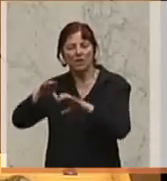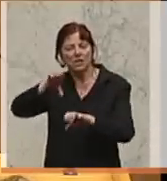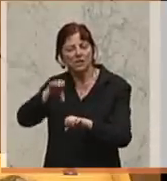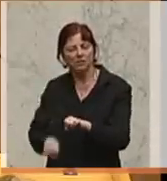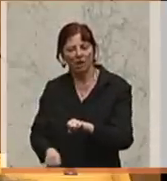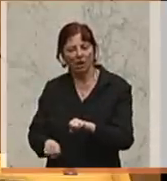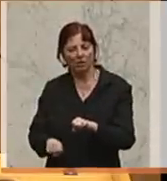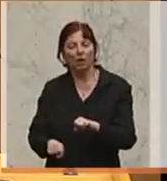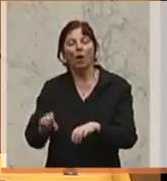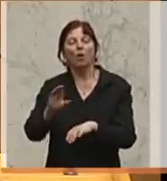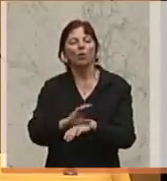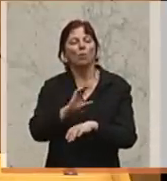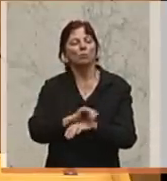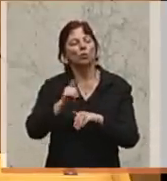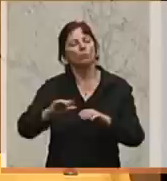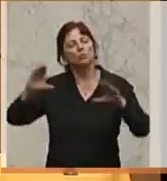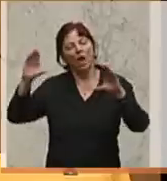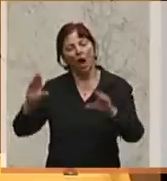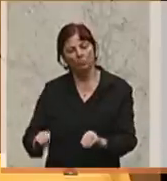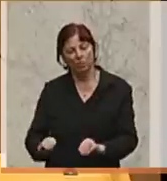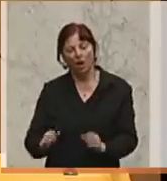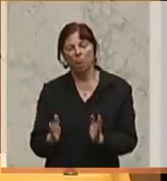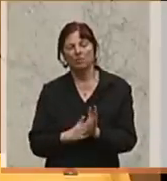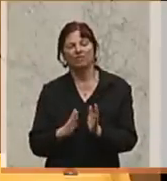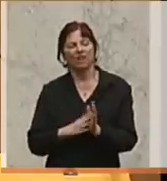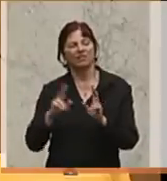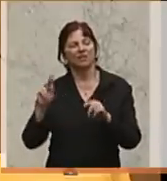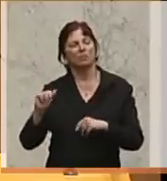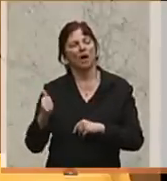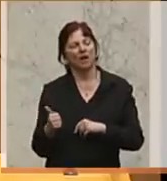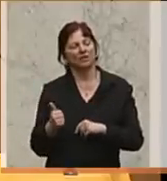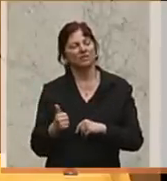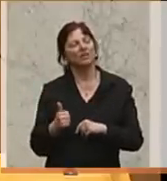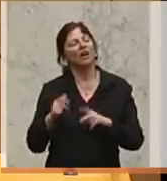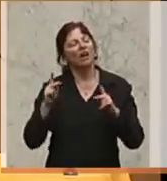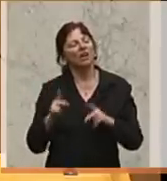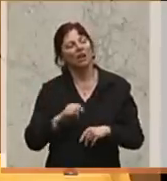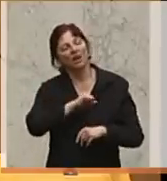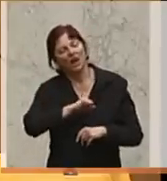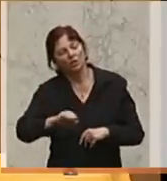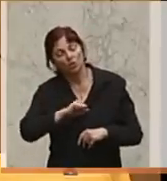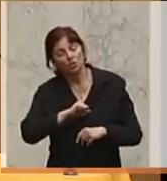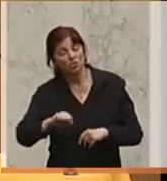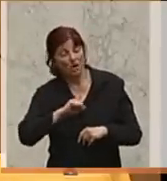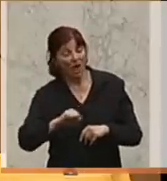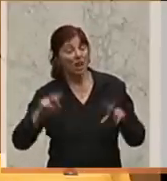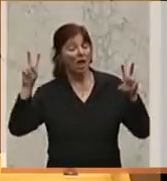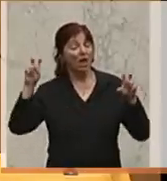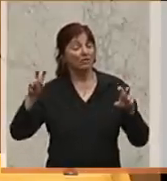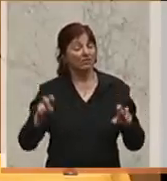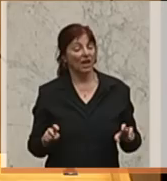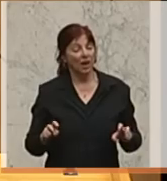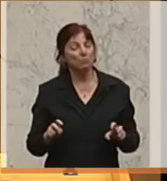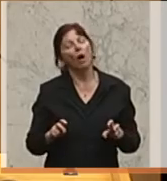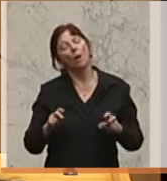Rechner zu Beweisthema 1, damit schnell Material gegen Faymann und Ostermeier in der Inseratenaffäre sichergestellt werden